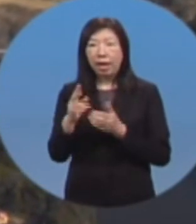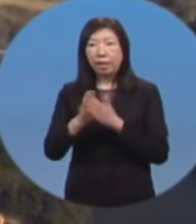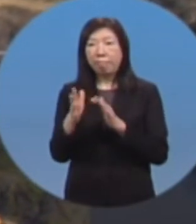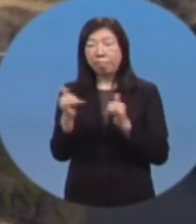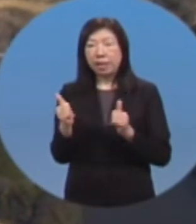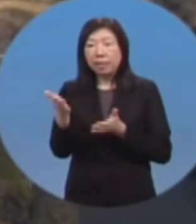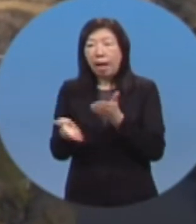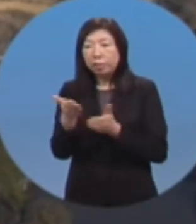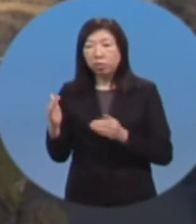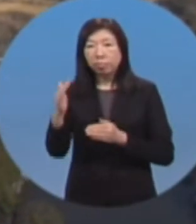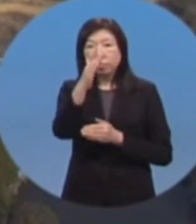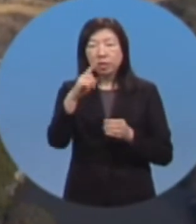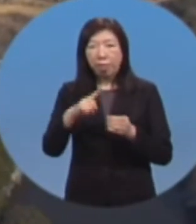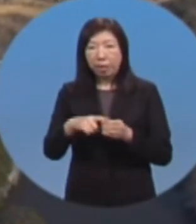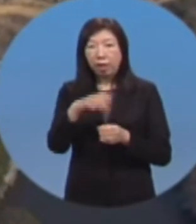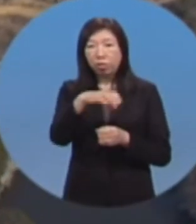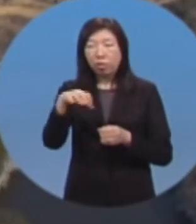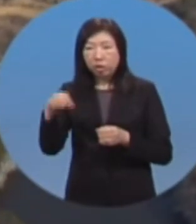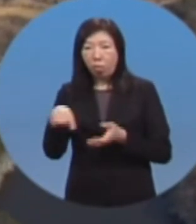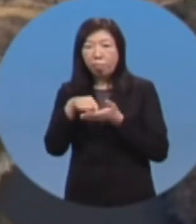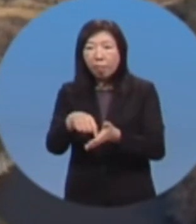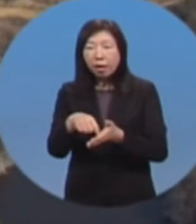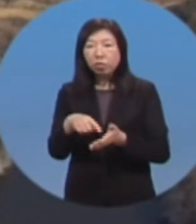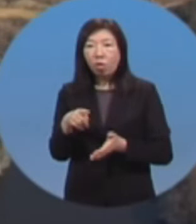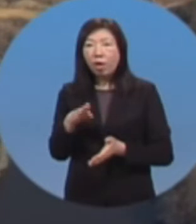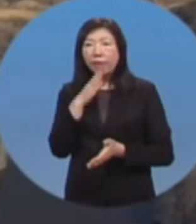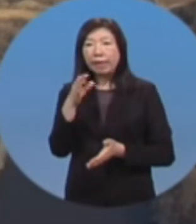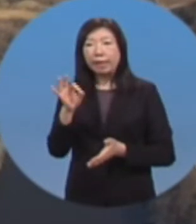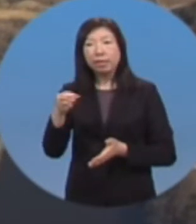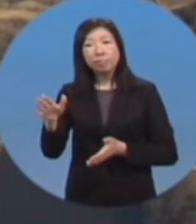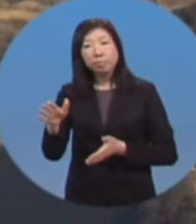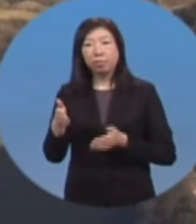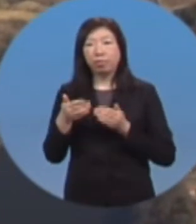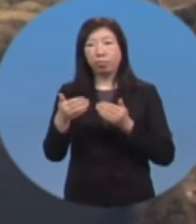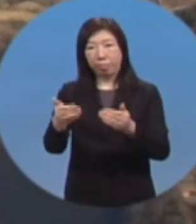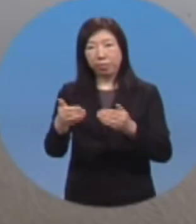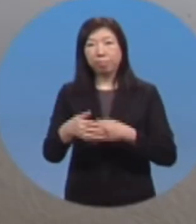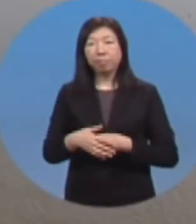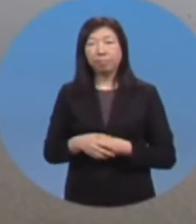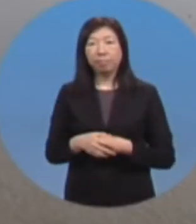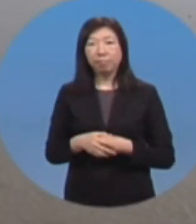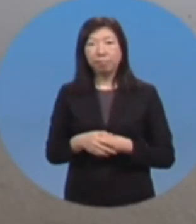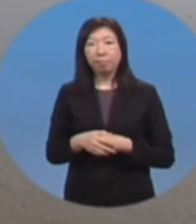スの向上を図るため、各種納付手続きのキャッシュレス化に取り組みます。